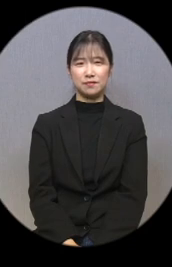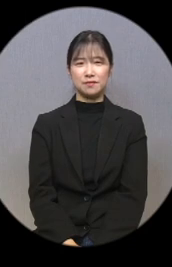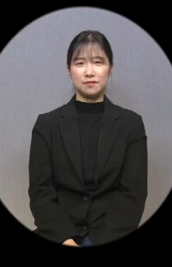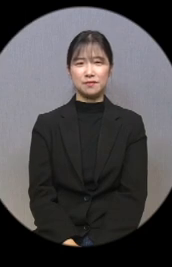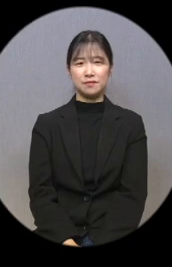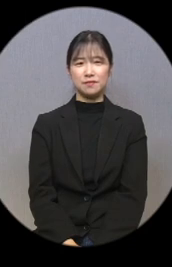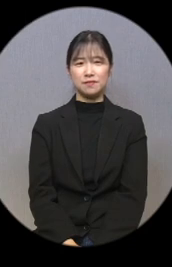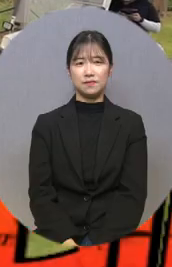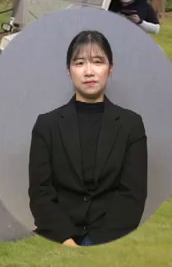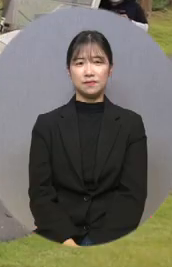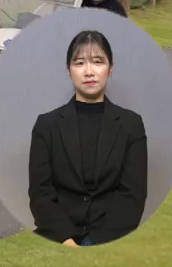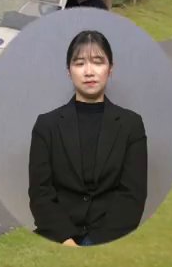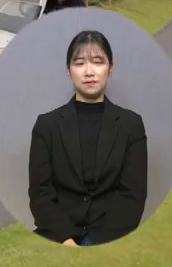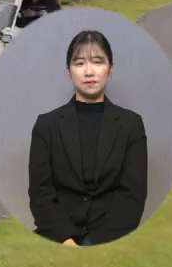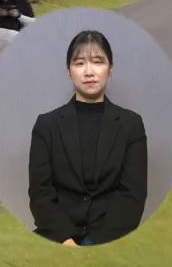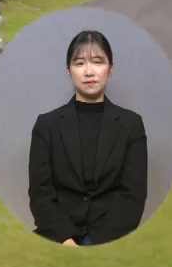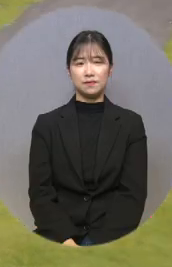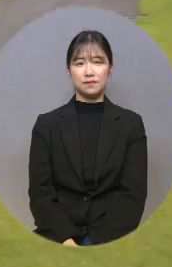우빈데, 냥.